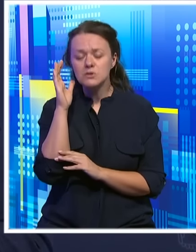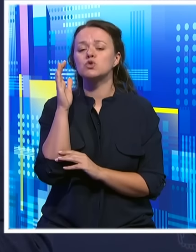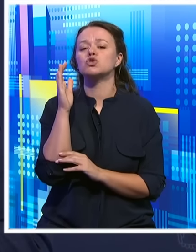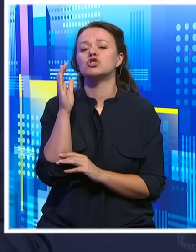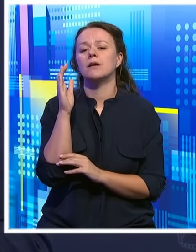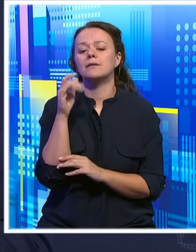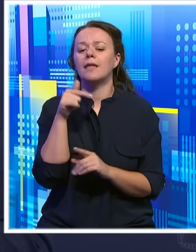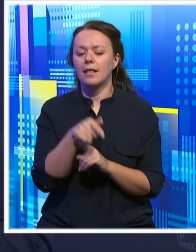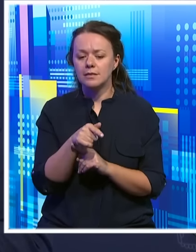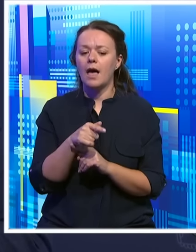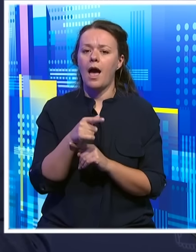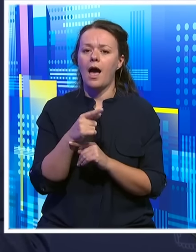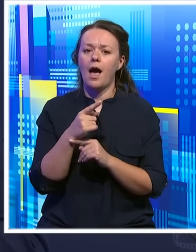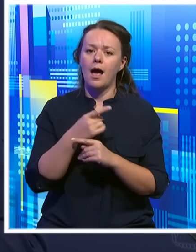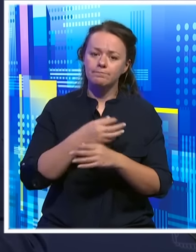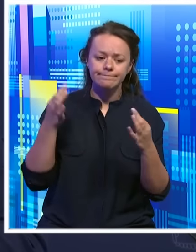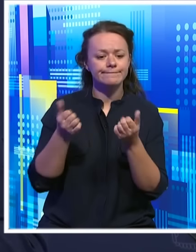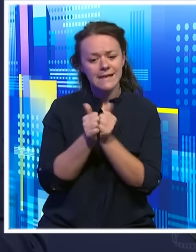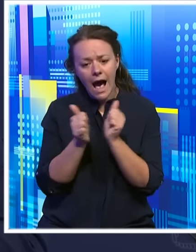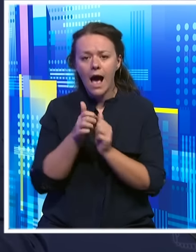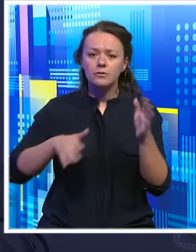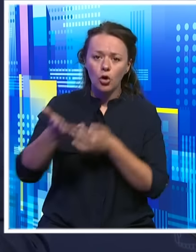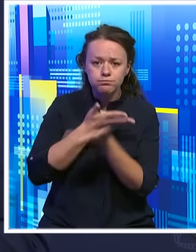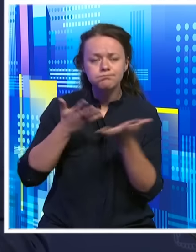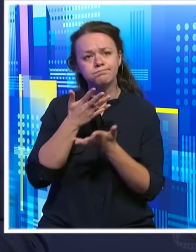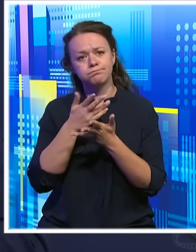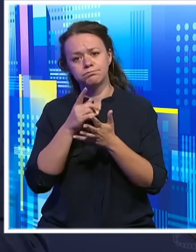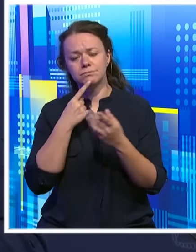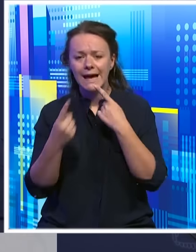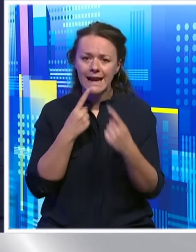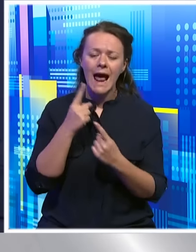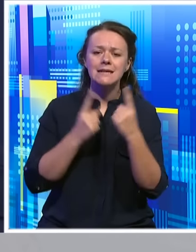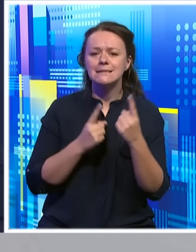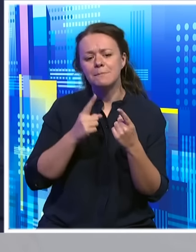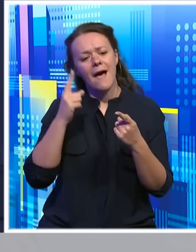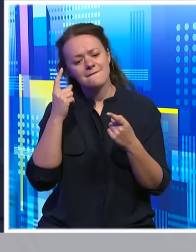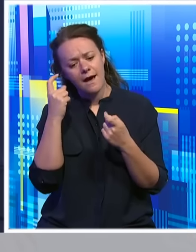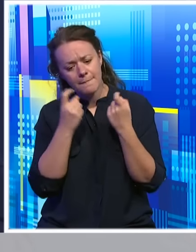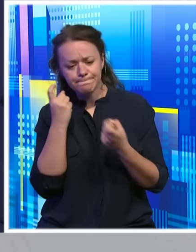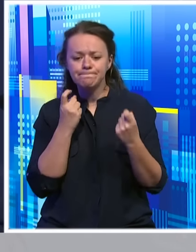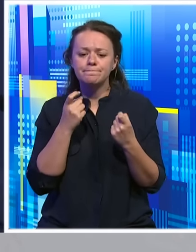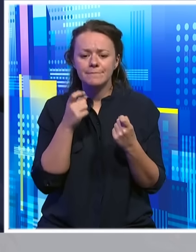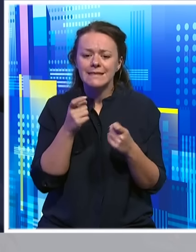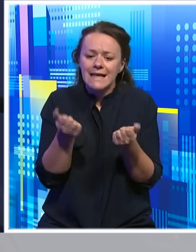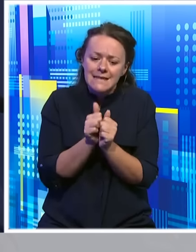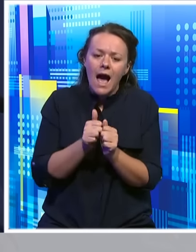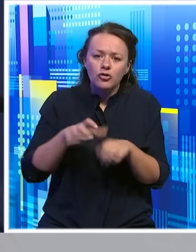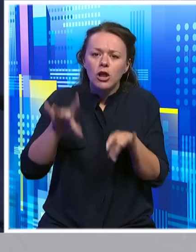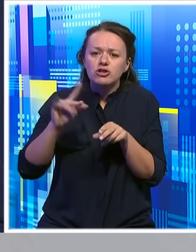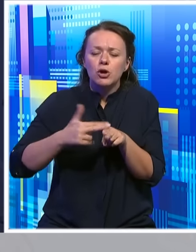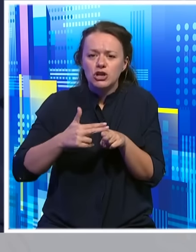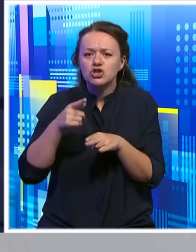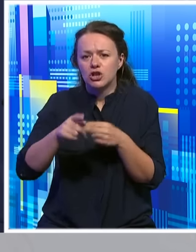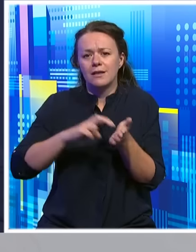i dijalog i da zajednički odgovorimo na izazove koji su pred nama i da dođemo